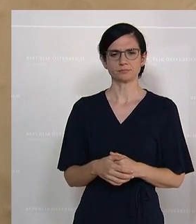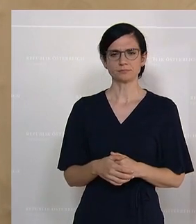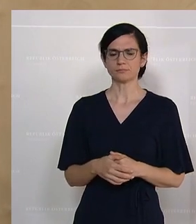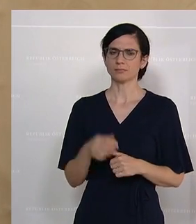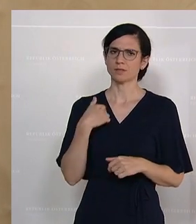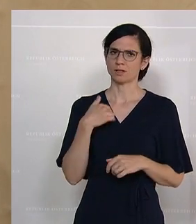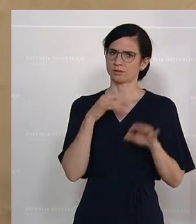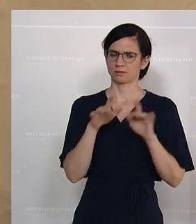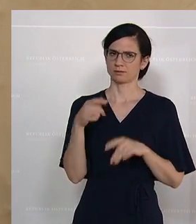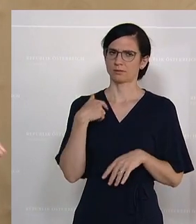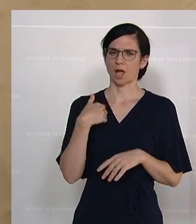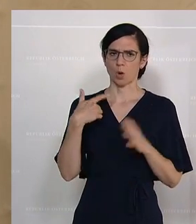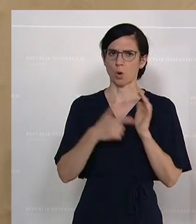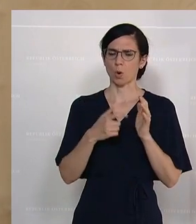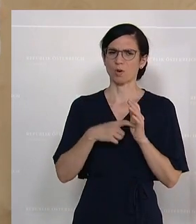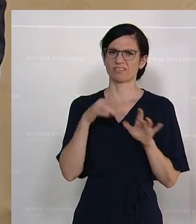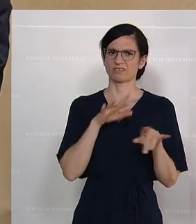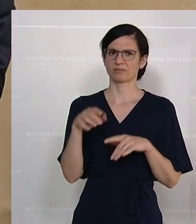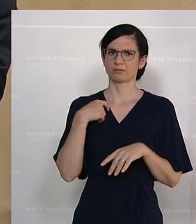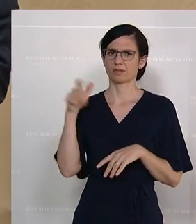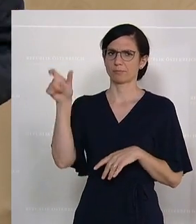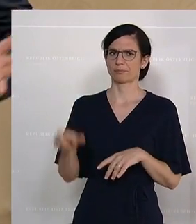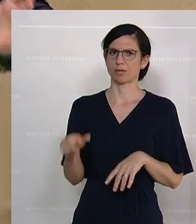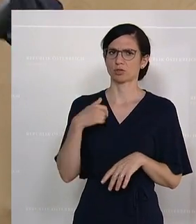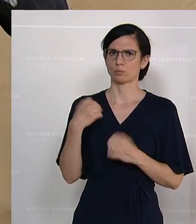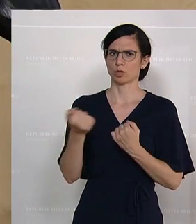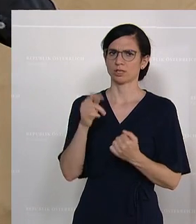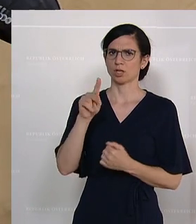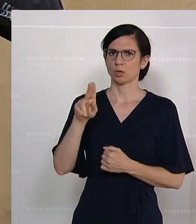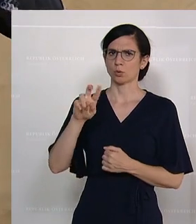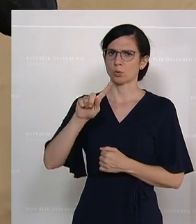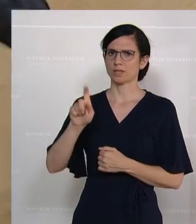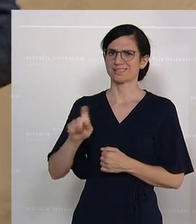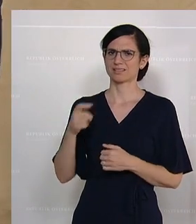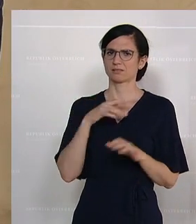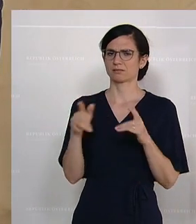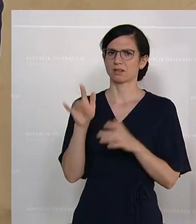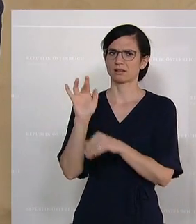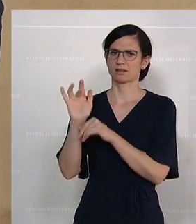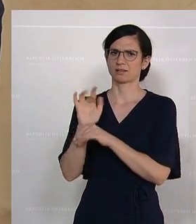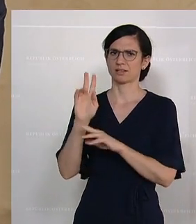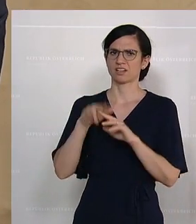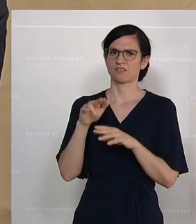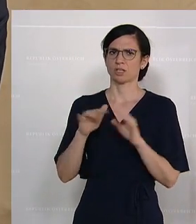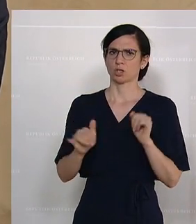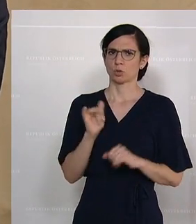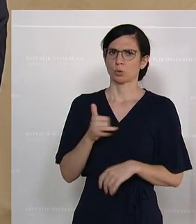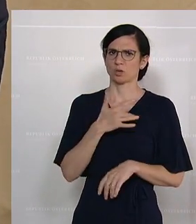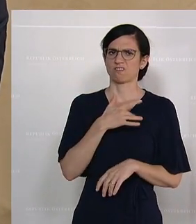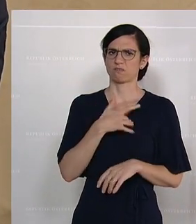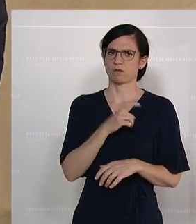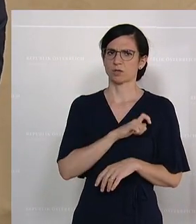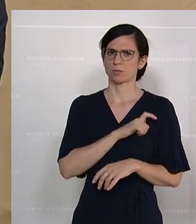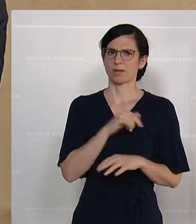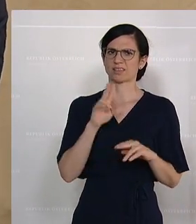dann kurz kritisiert ihr braucht es war es der kurz kritisiert weil ich sollte ein wahnsinn jeder der einer jungen volkspartei daimler-zentrale ausgetragen hat